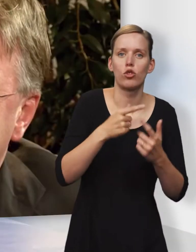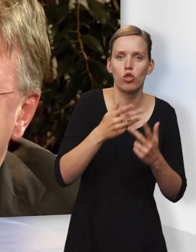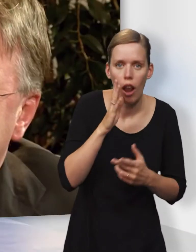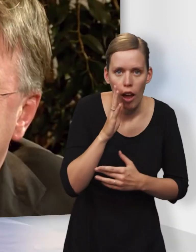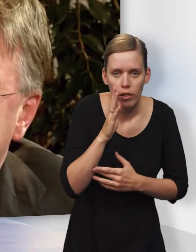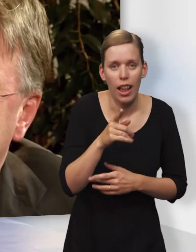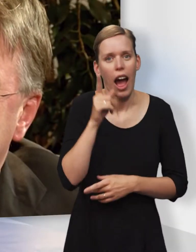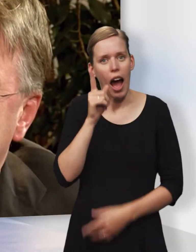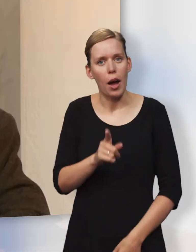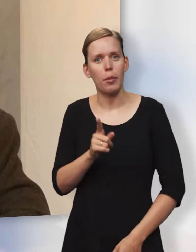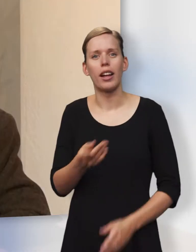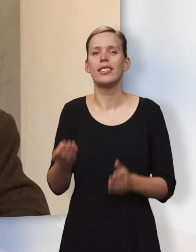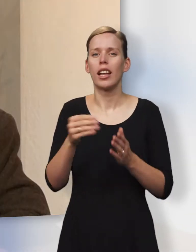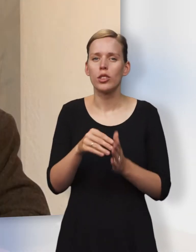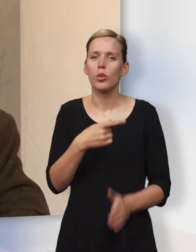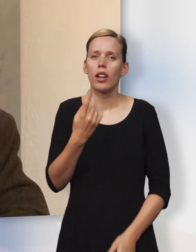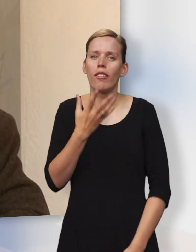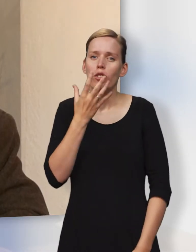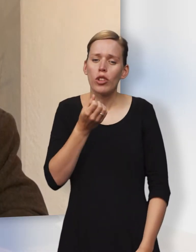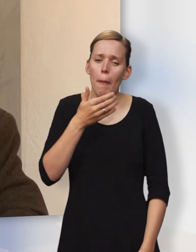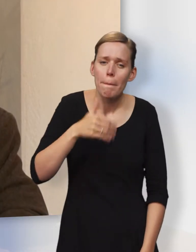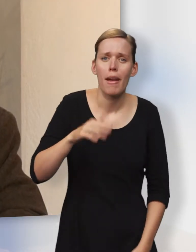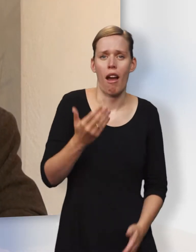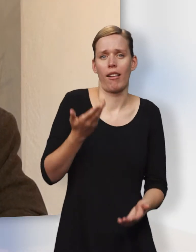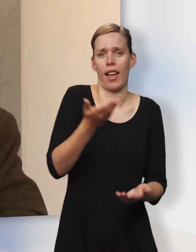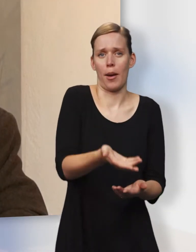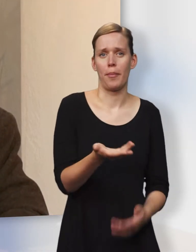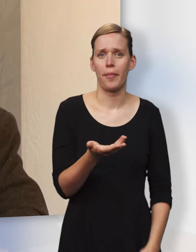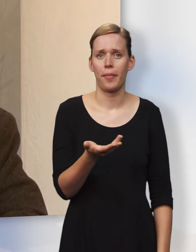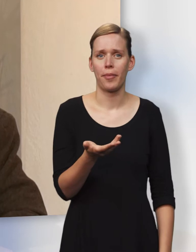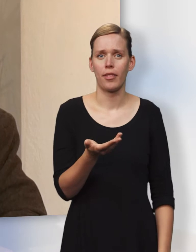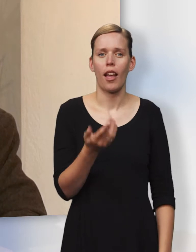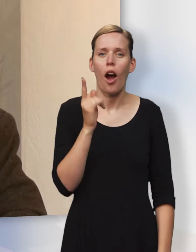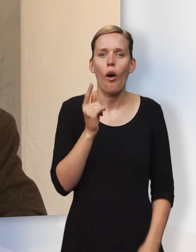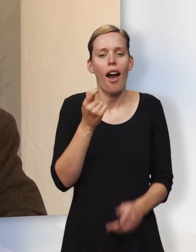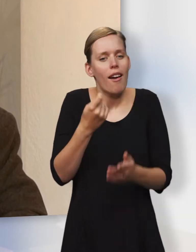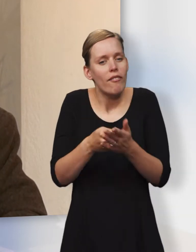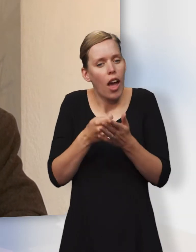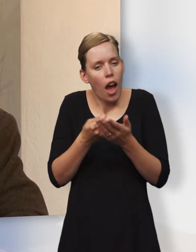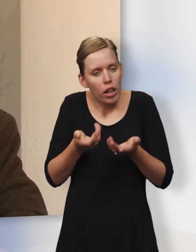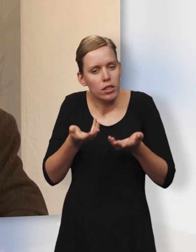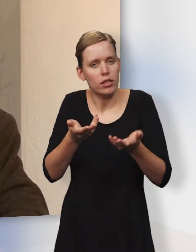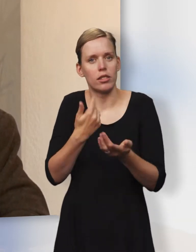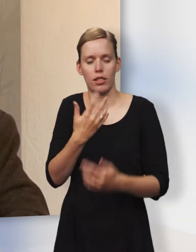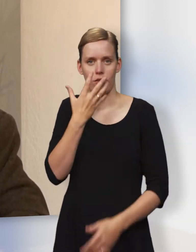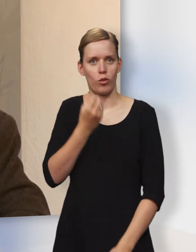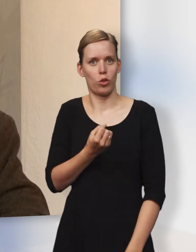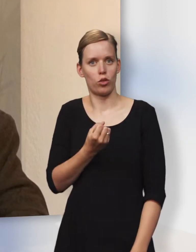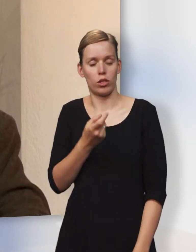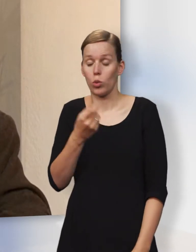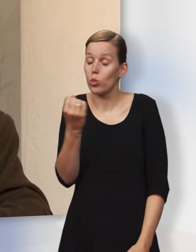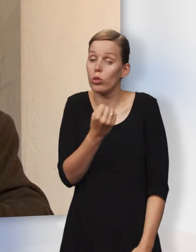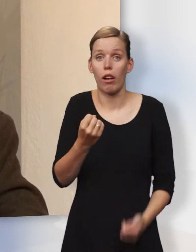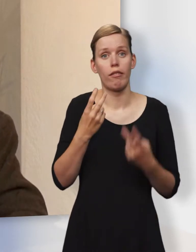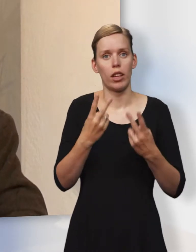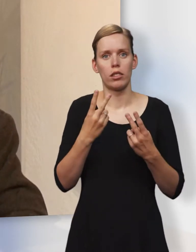Aber wir möchten ihm viel mehr geben, auch die Wertschätzung. Ich denke, das ist ganz wichtig. Zu uns